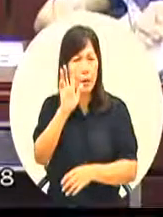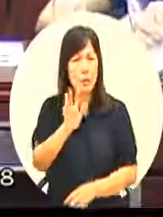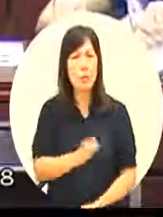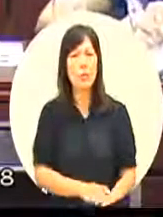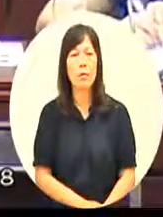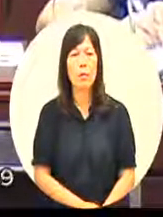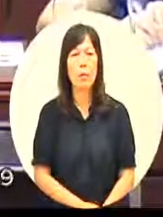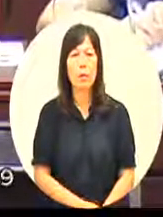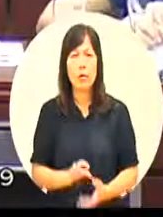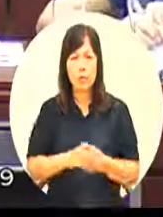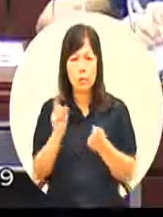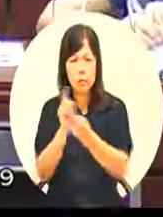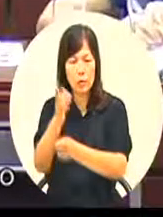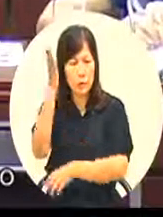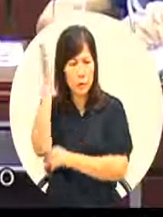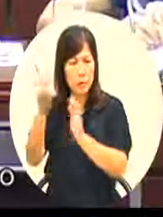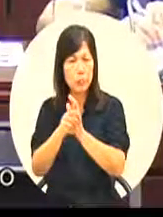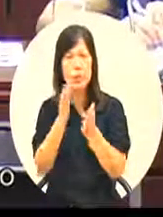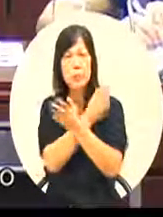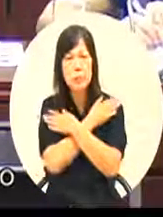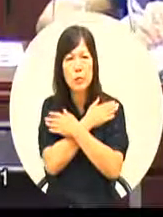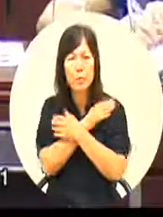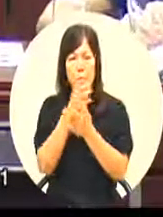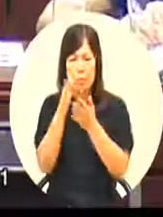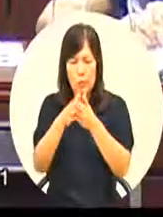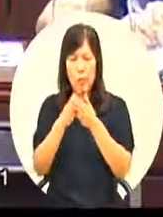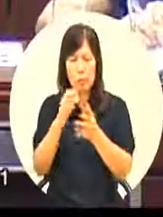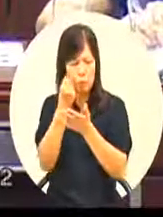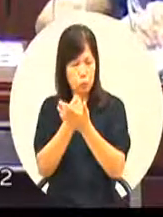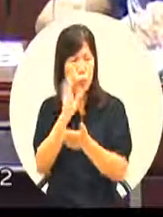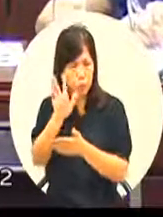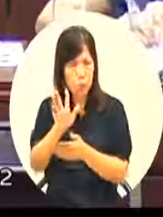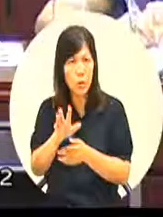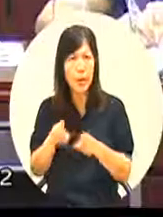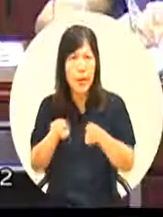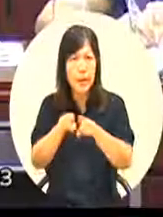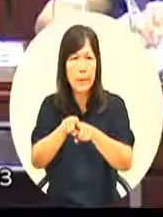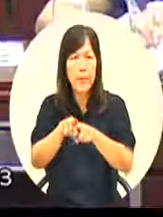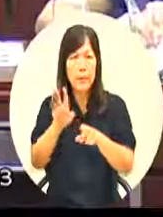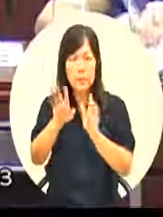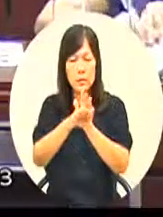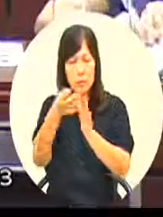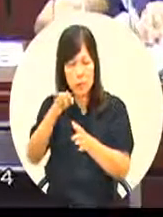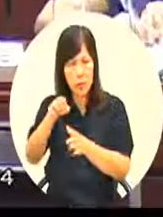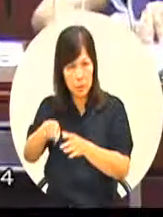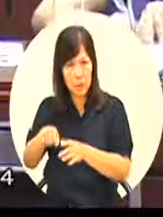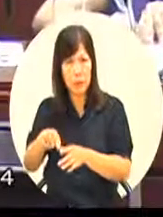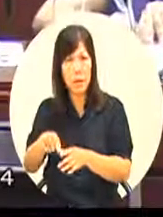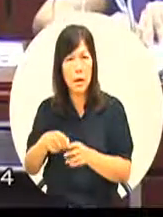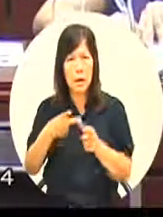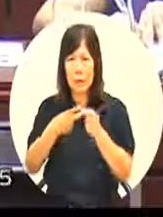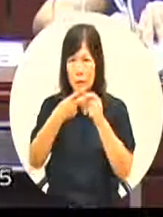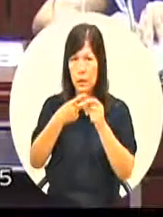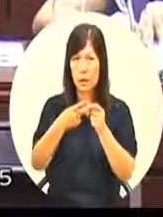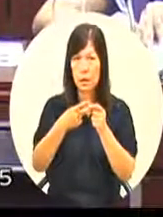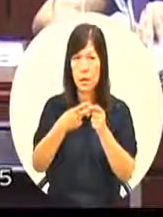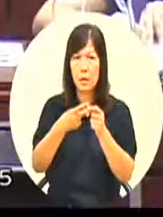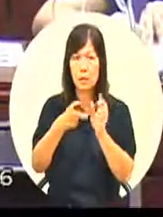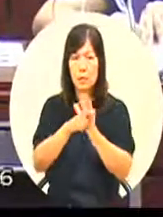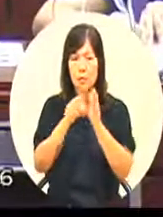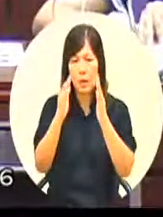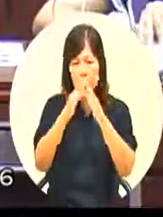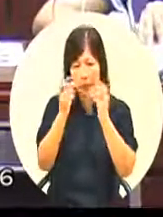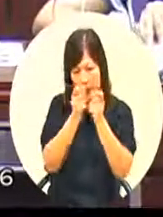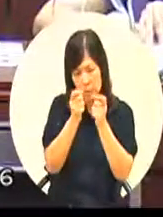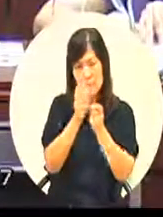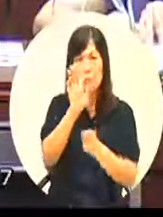你可以看到，对公幼的需求其实是存在的，主要是来自一个是经费的部分。那一个可能是他离他家庭比